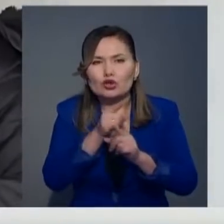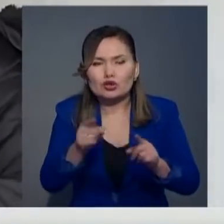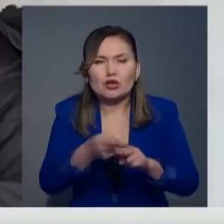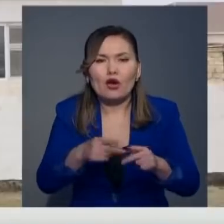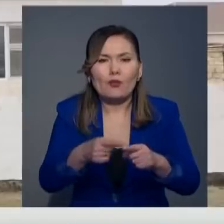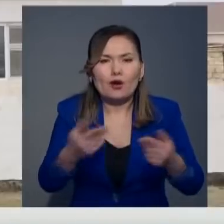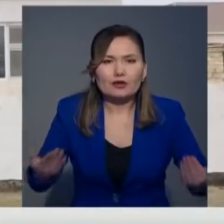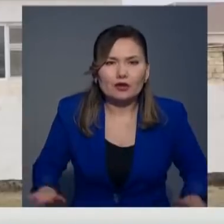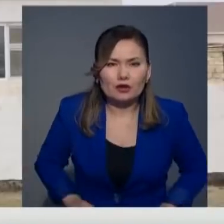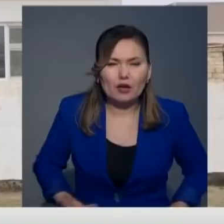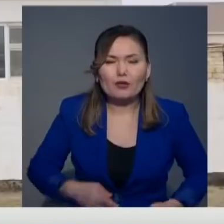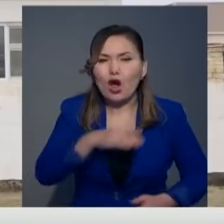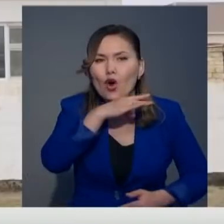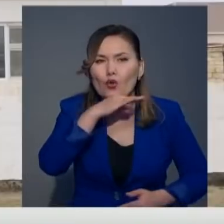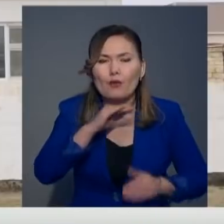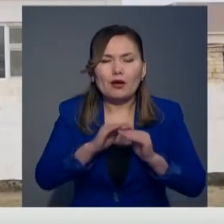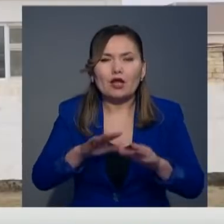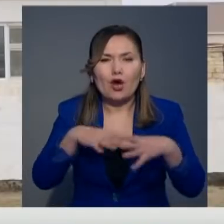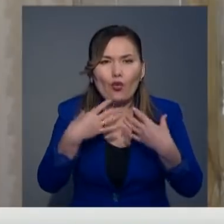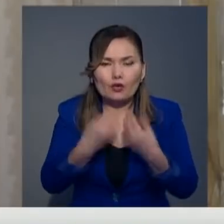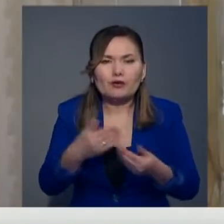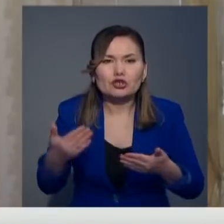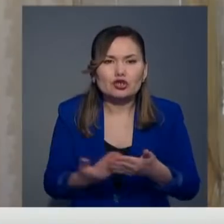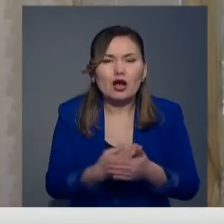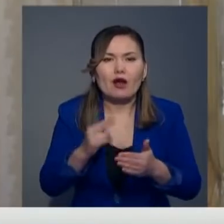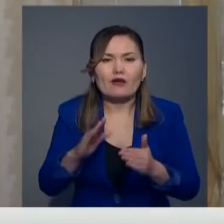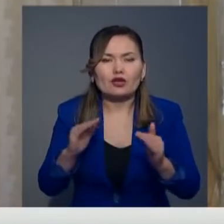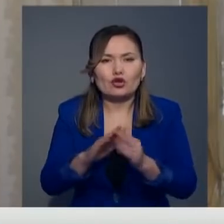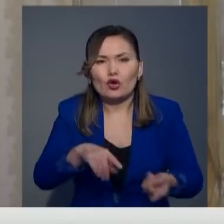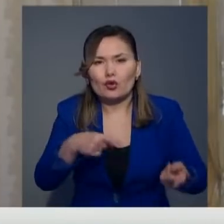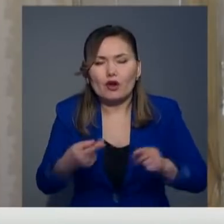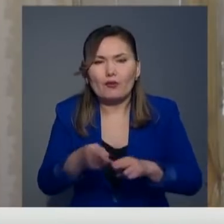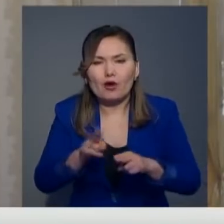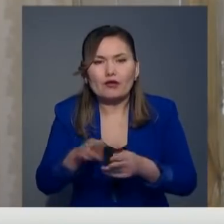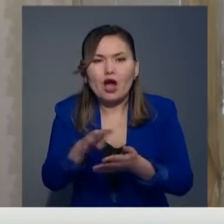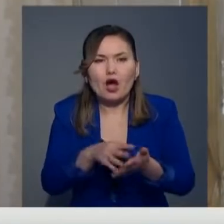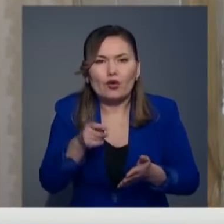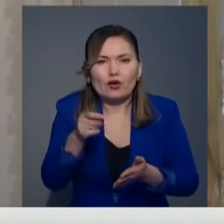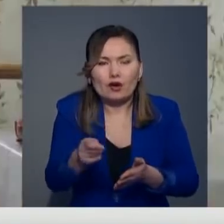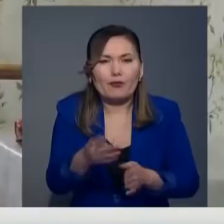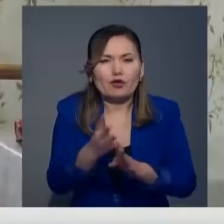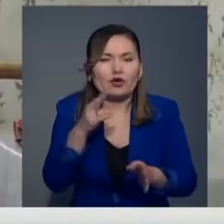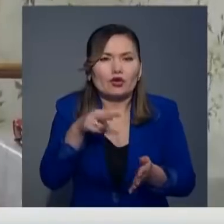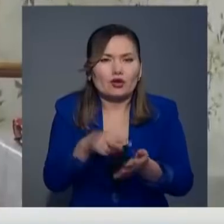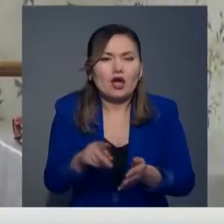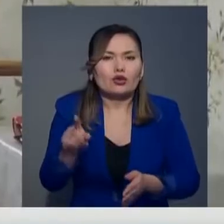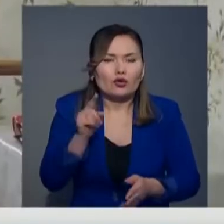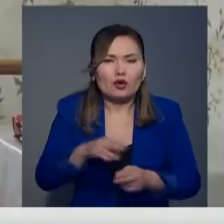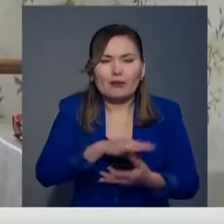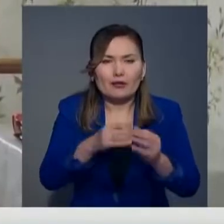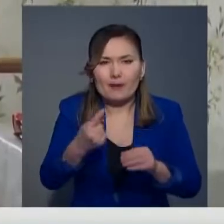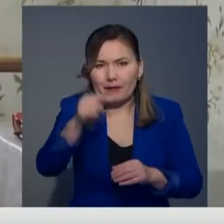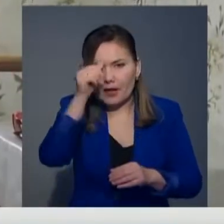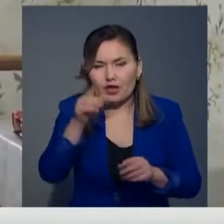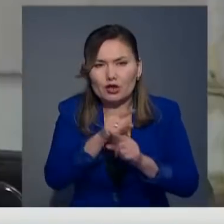келген көппалалы отбасы жаңа үйге көшті. Бақытты отбасы бағдарламасына өтініш тастаған соң көп ұзамай жолдама беріліп, бір